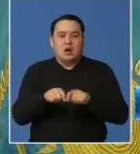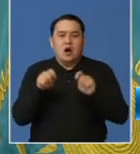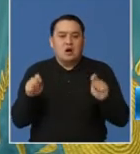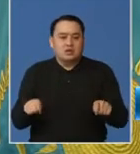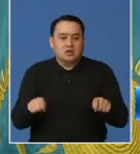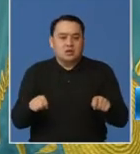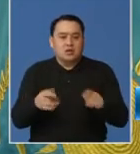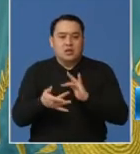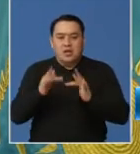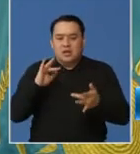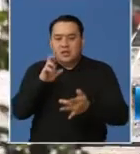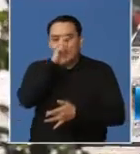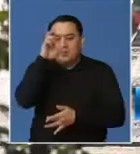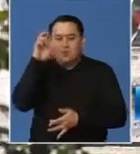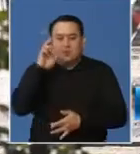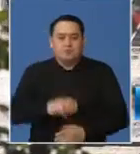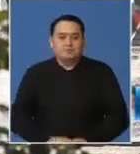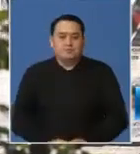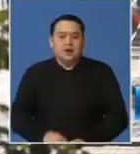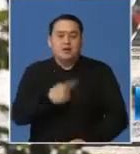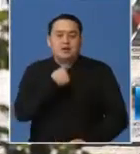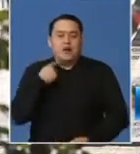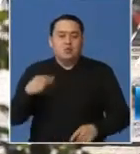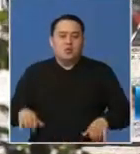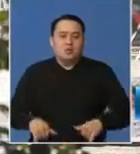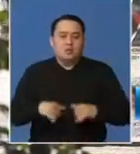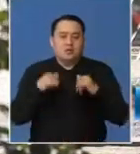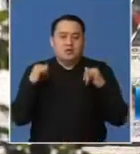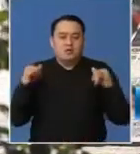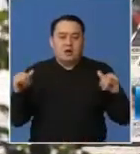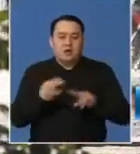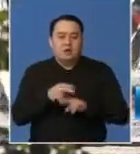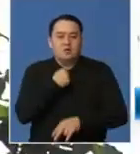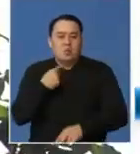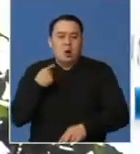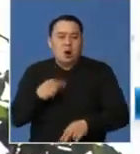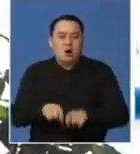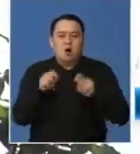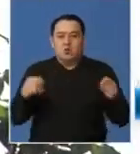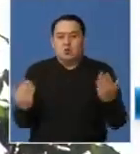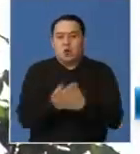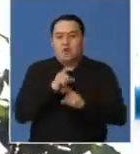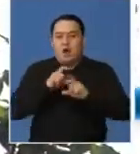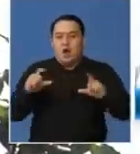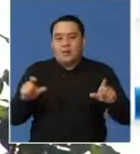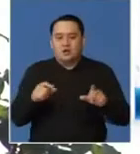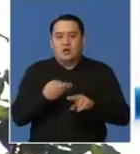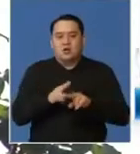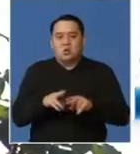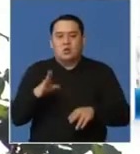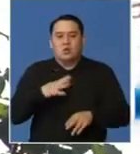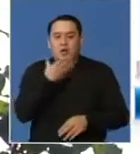кворинг-центров, интернет-библиотек. Талдыкурган растет и процветает. Ежегодно в областном центре открываются новые объекты, которые